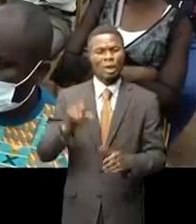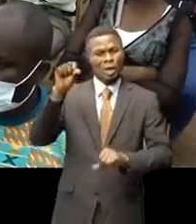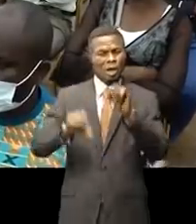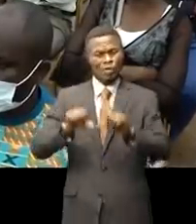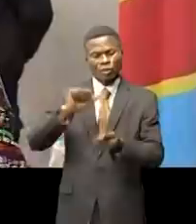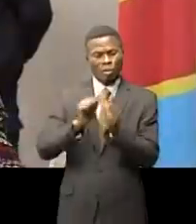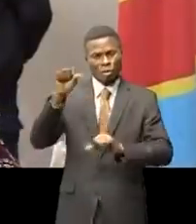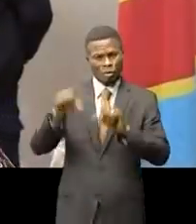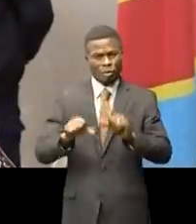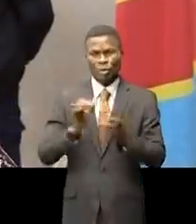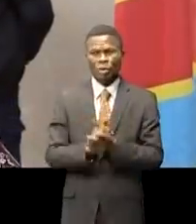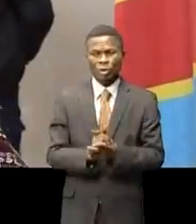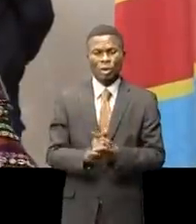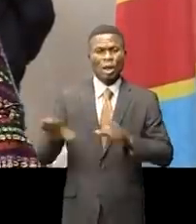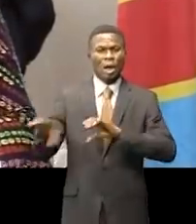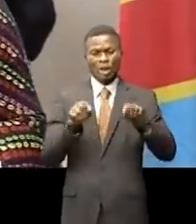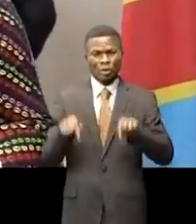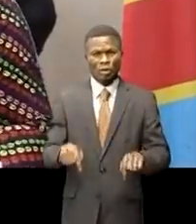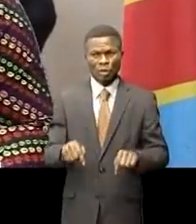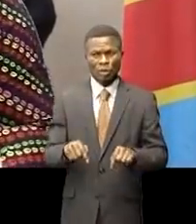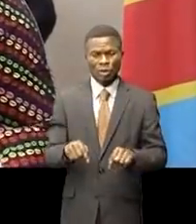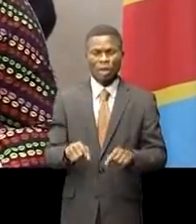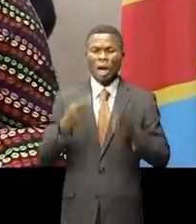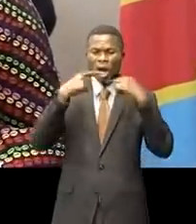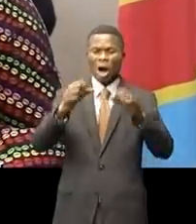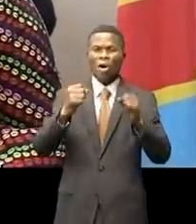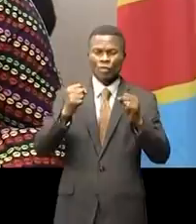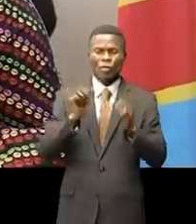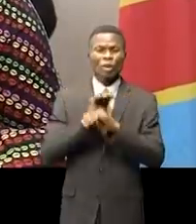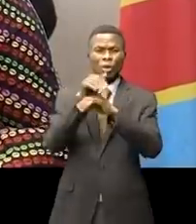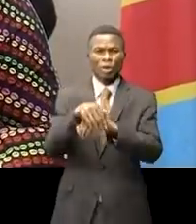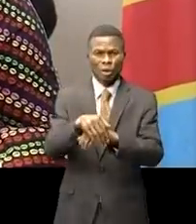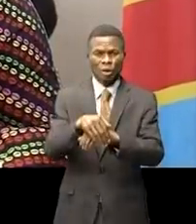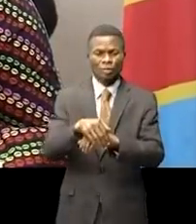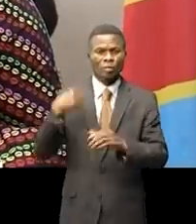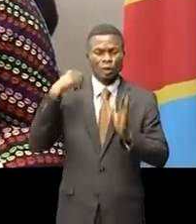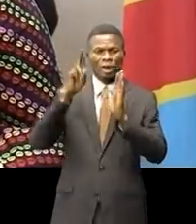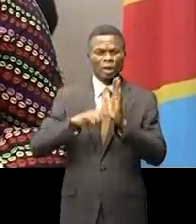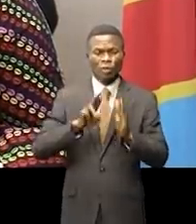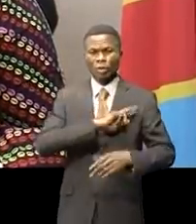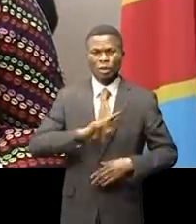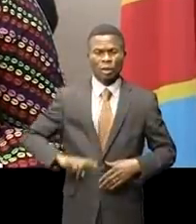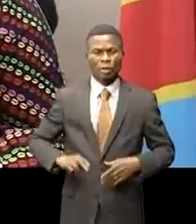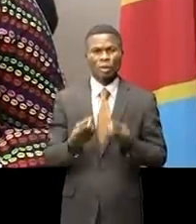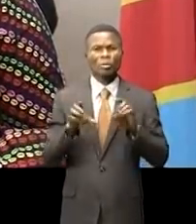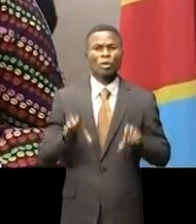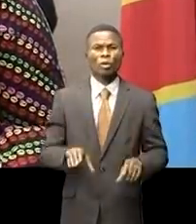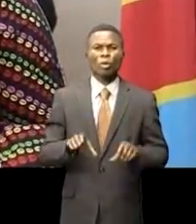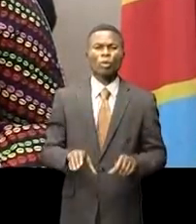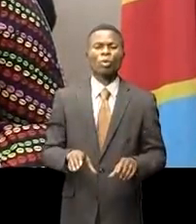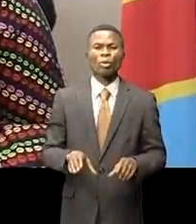l'activité des séjours est un signal fort de l'engagement du gouvernement de la république démocratique du congo